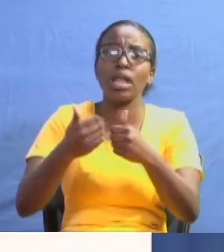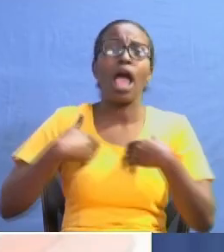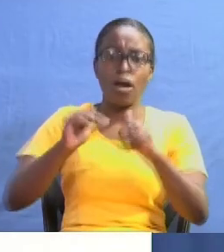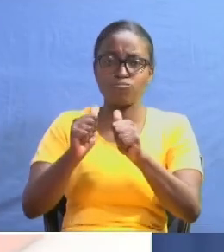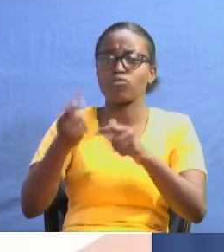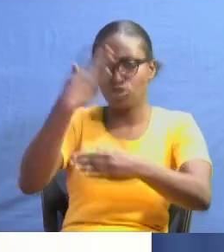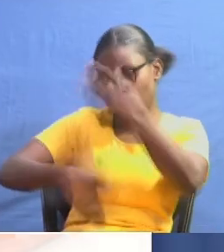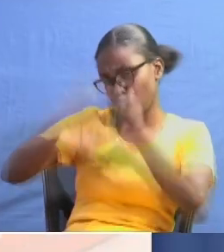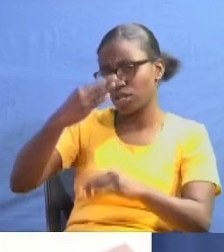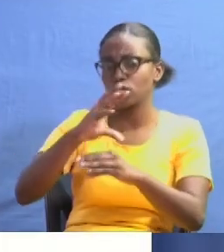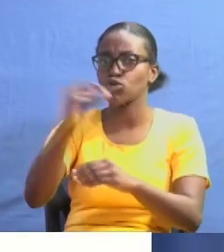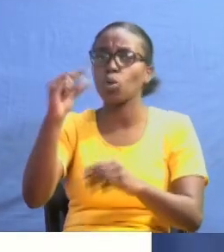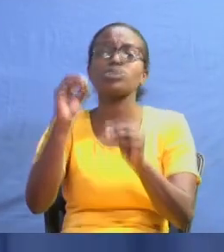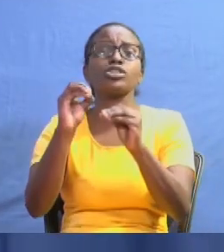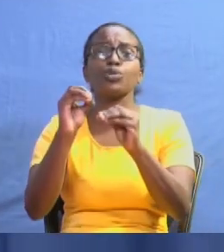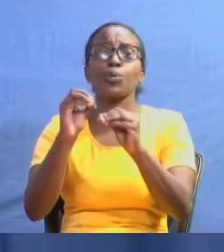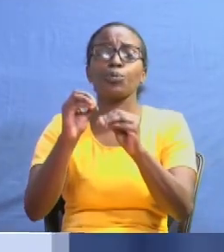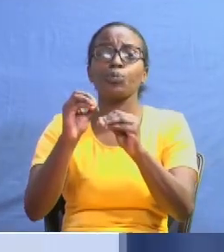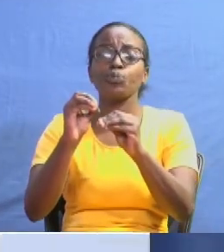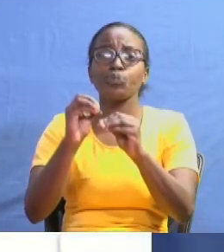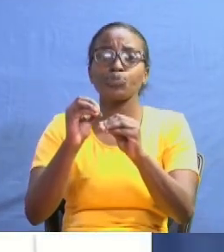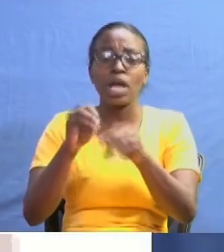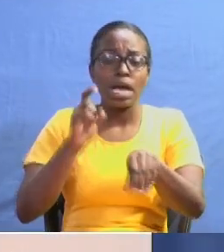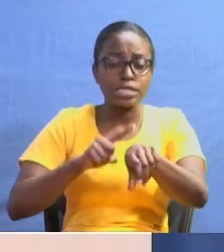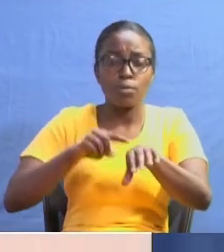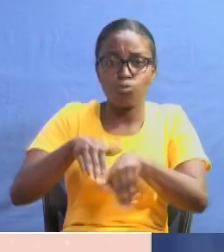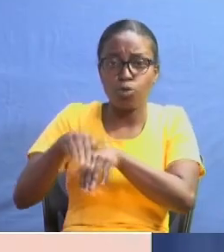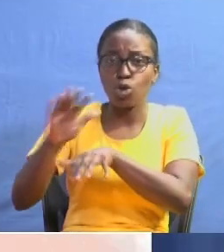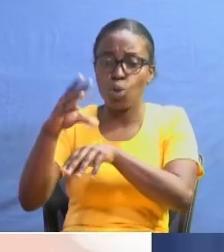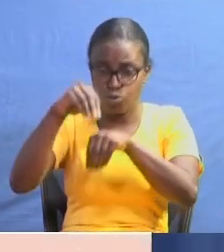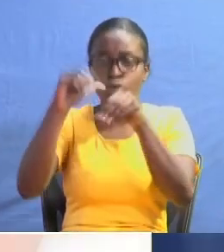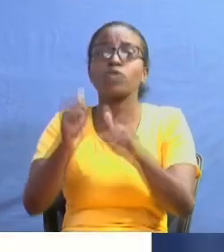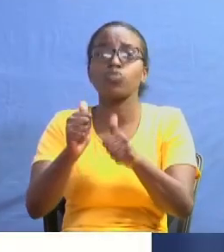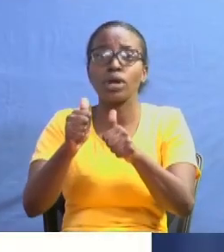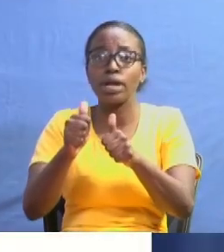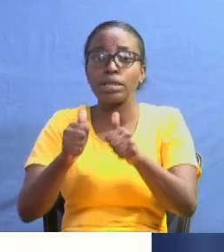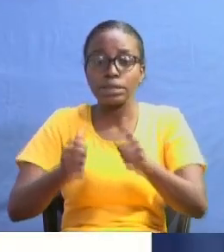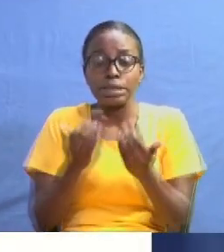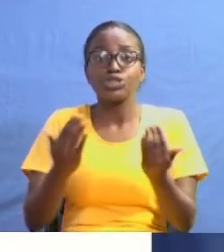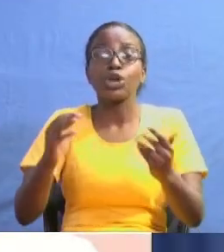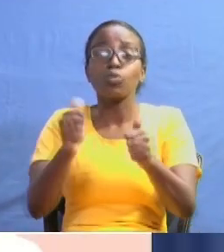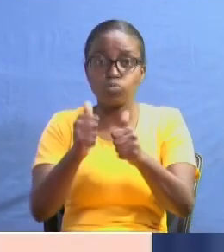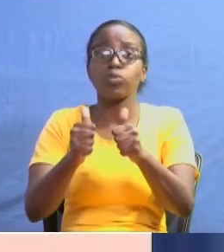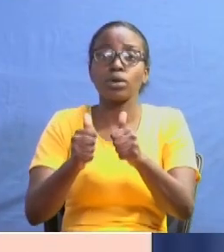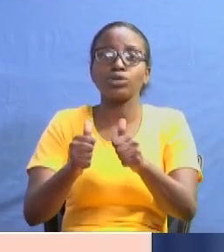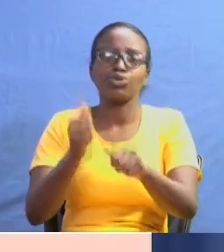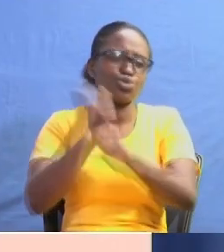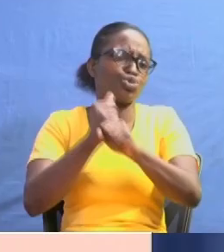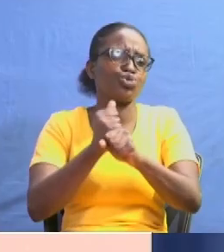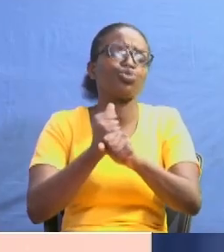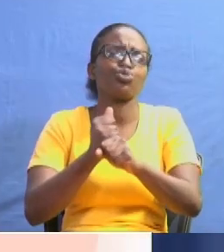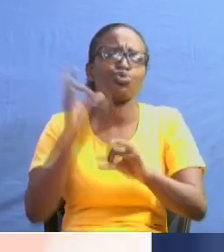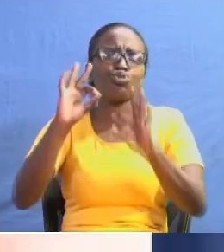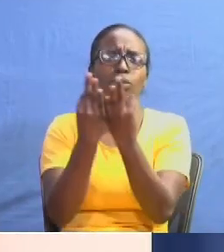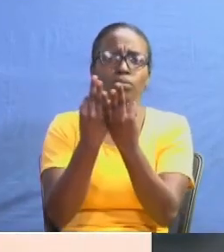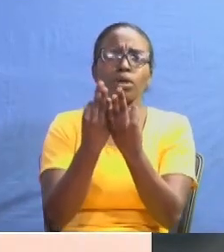the university. And when you follow, you find the person, the child of a well-to-do family has been